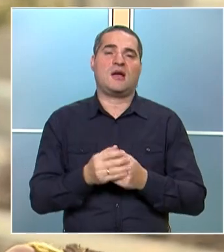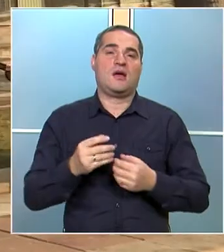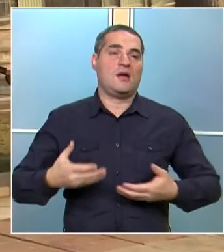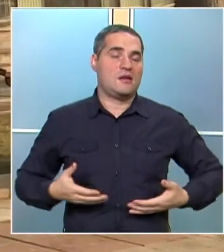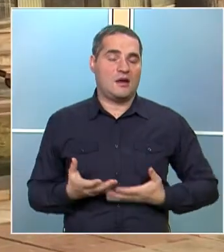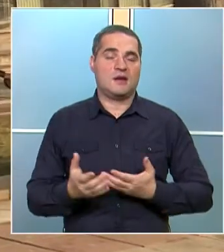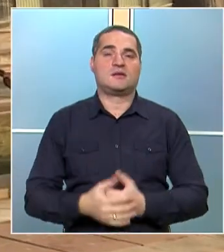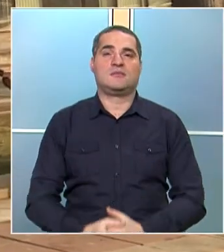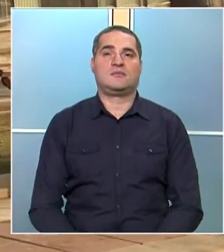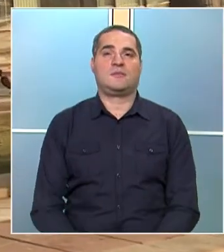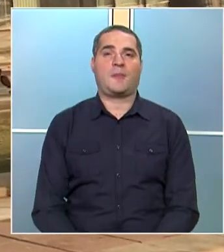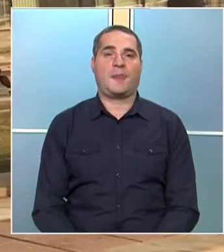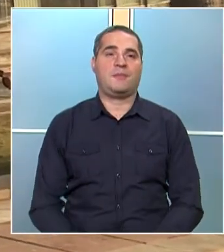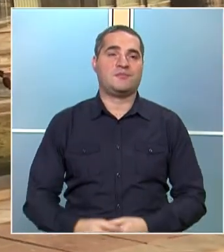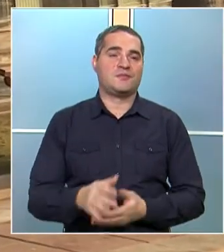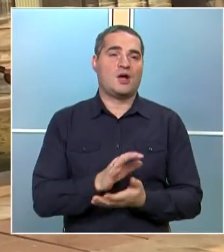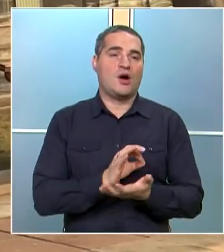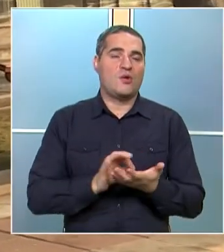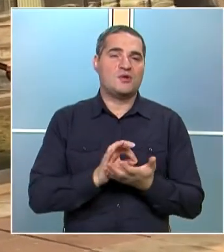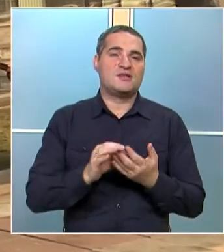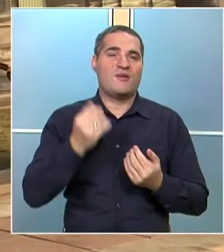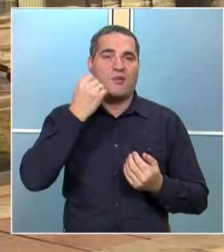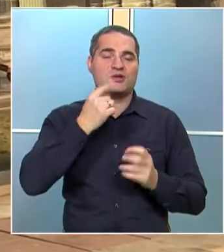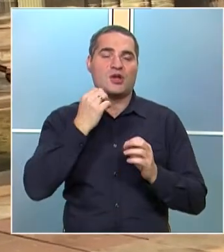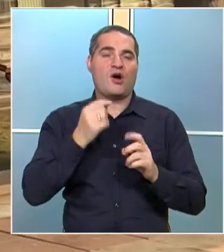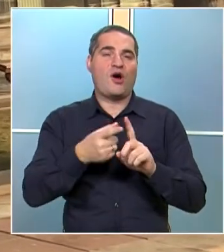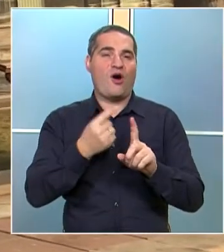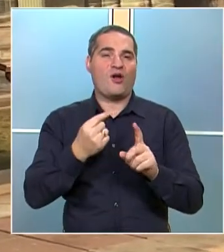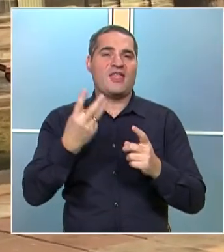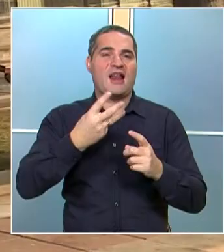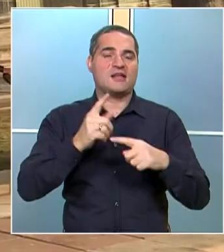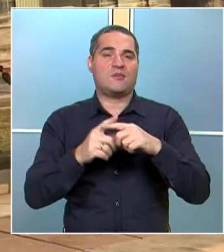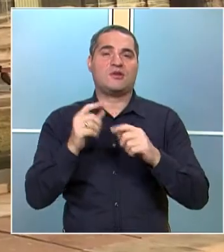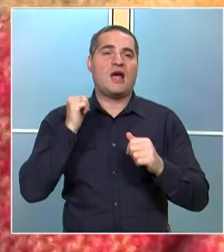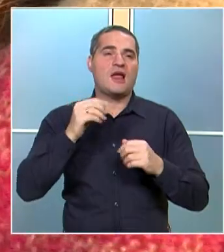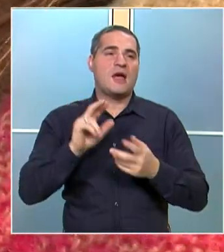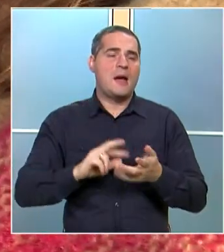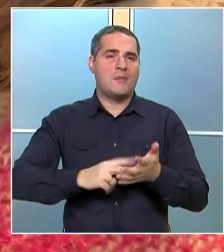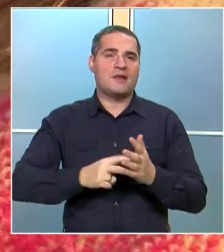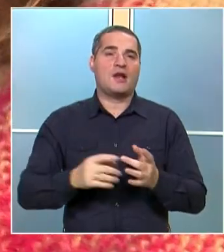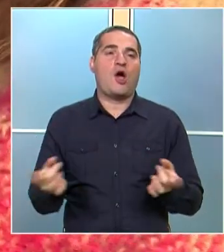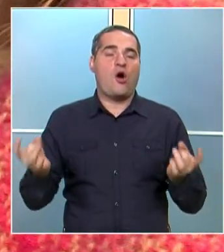интересни. Оценила ползите от Еразъм Плюс, Ана планира отново да се възползва от програмата.